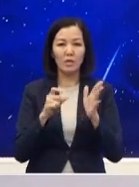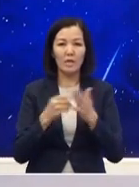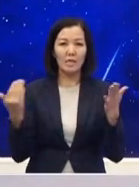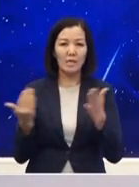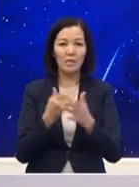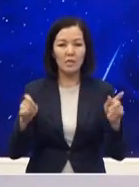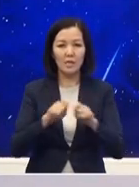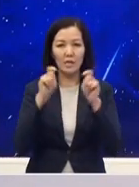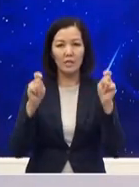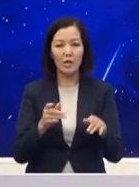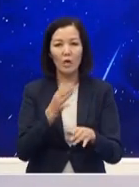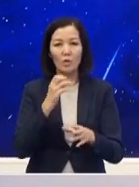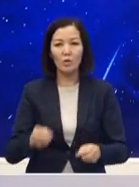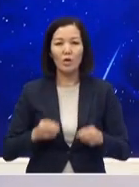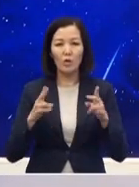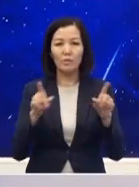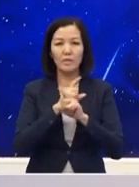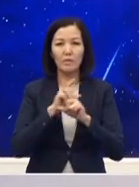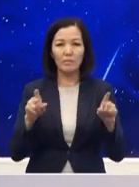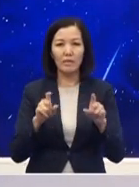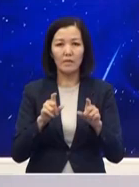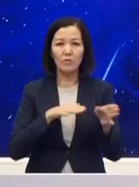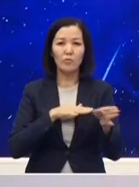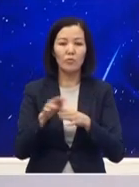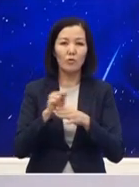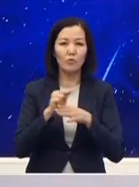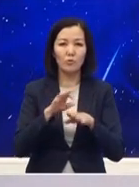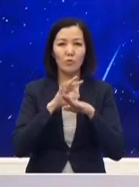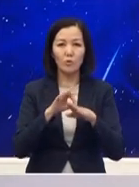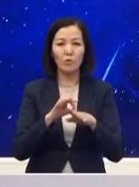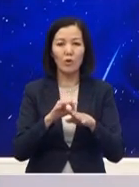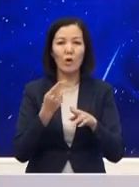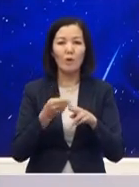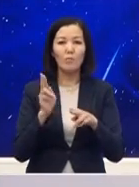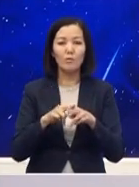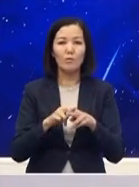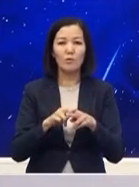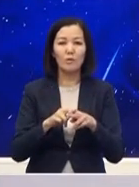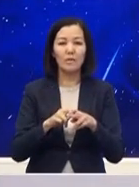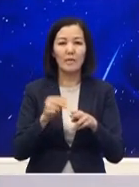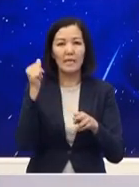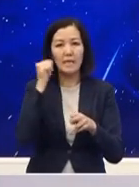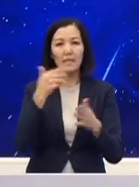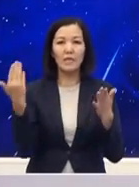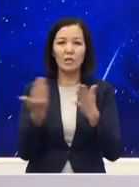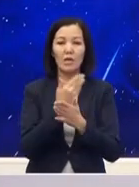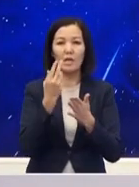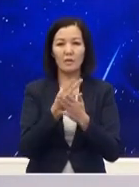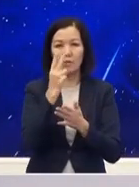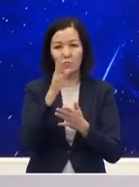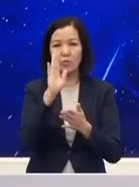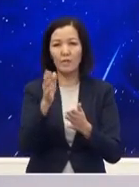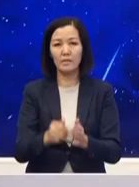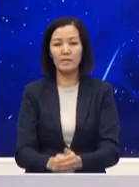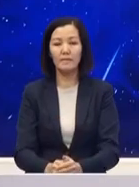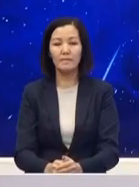бой көтерді. Ал ұлттық қауіпсіздік комитеті ғимараты күрделі жөндеуден өтті. Бұл сюжеттерді ертеңгі жаңалықтар топтамасынан